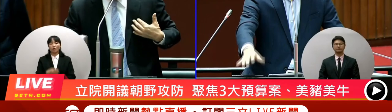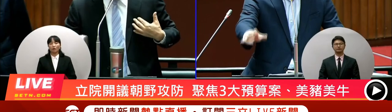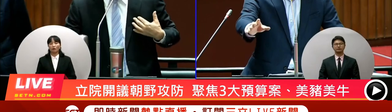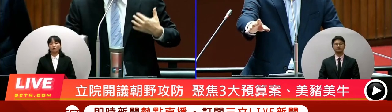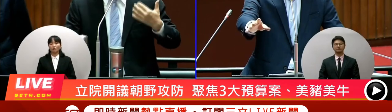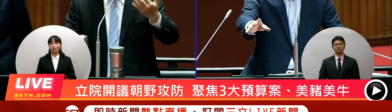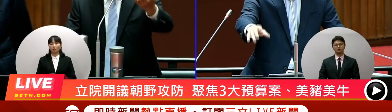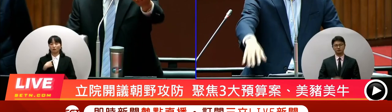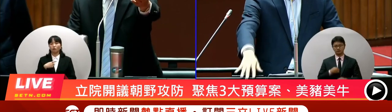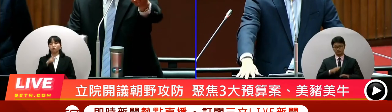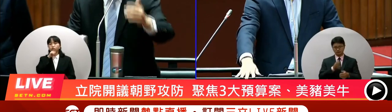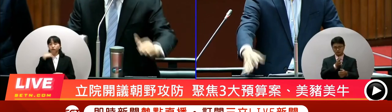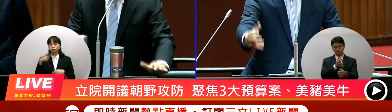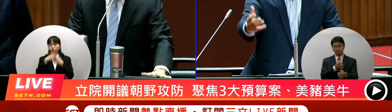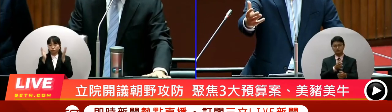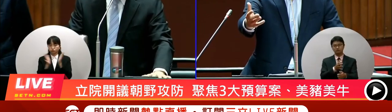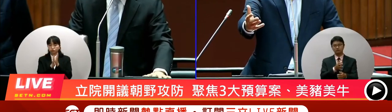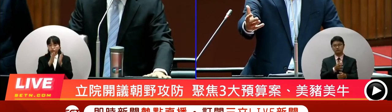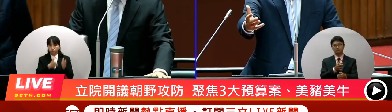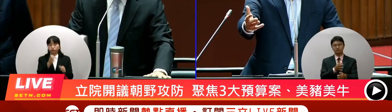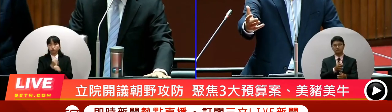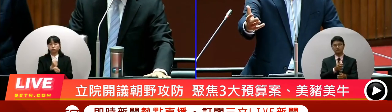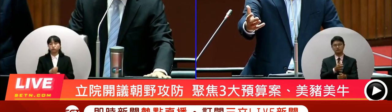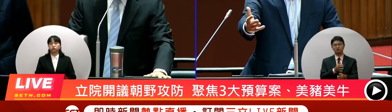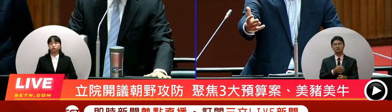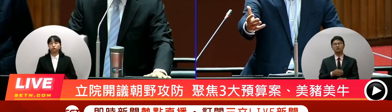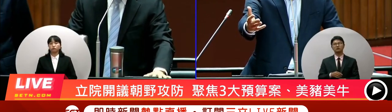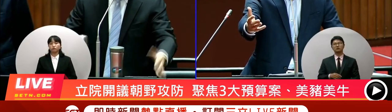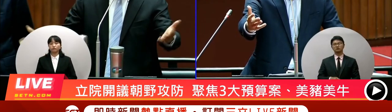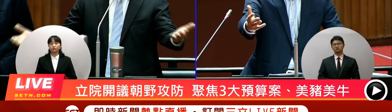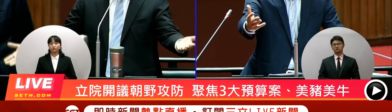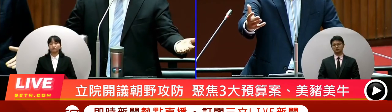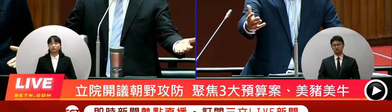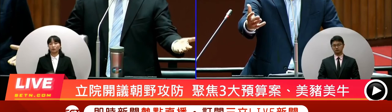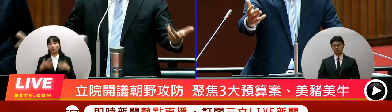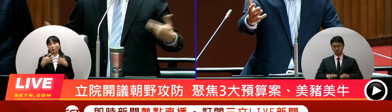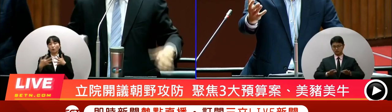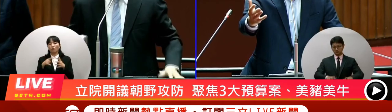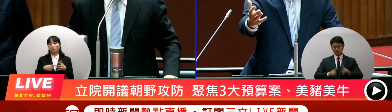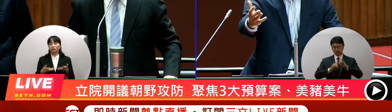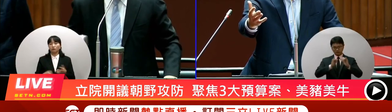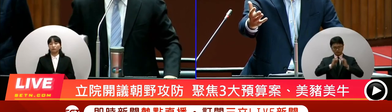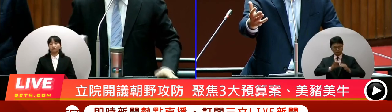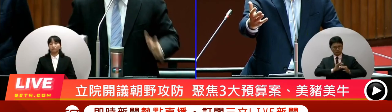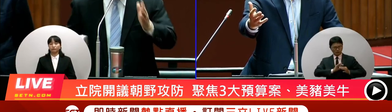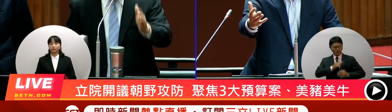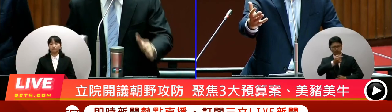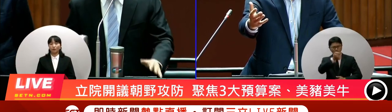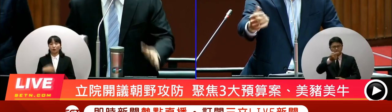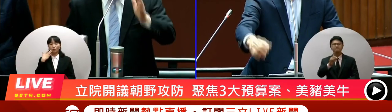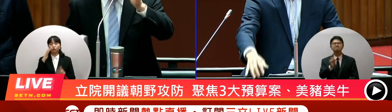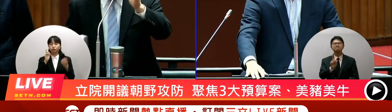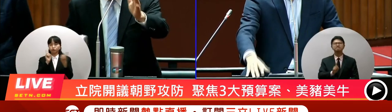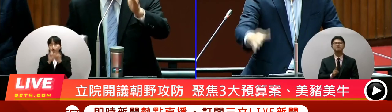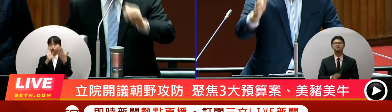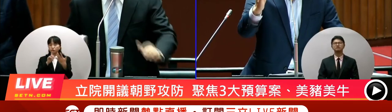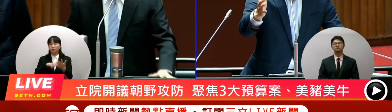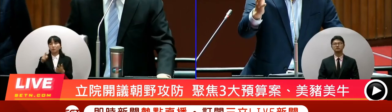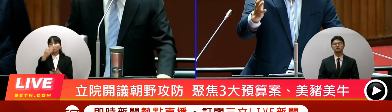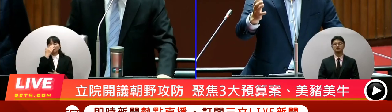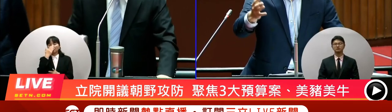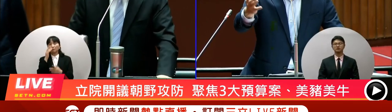据宪法在答复质询。 院长，来。 那讲 今天国人最关切的， 你要面对，你不能不敢面对。 院